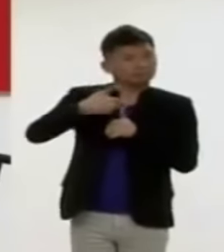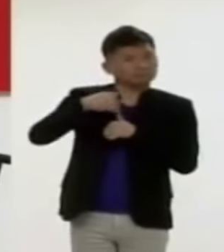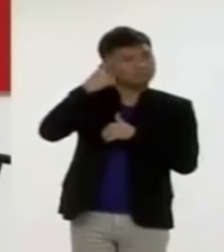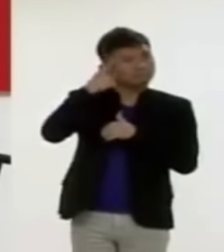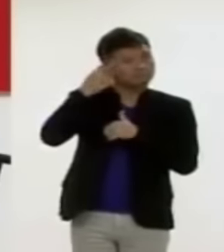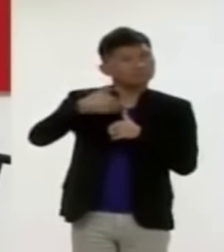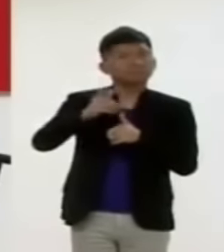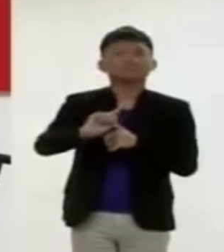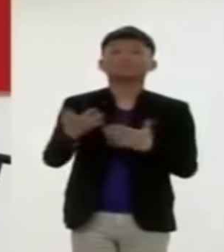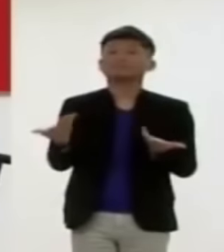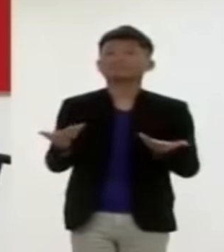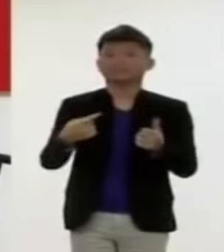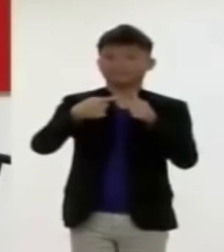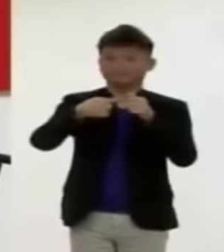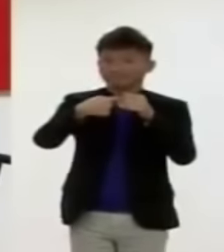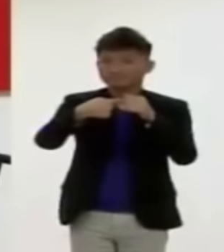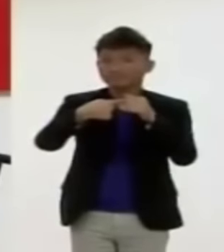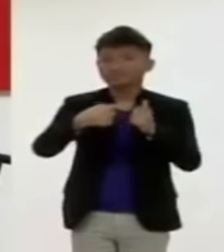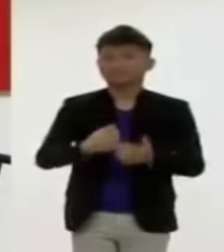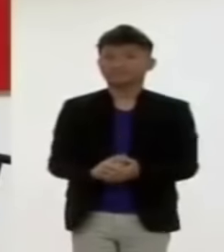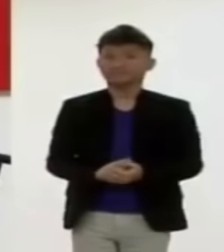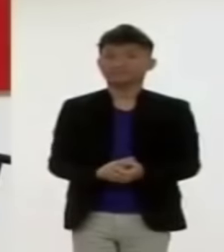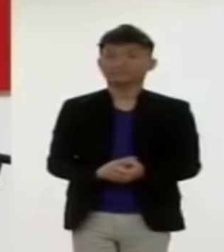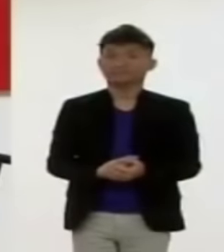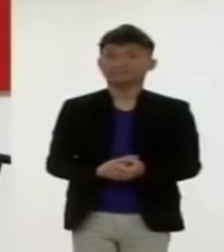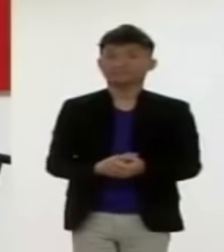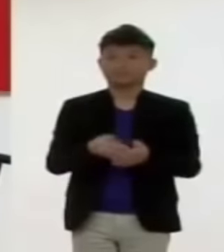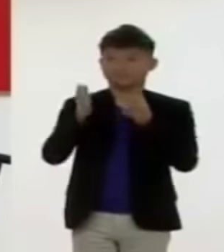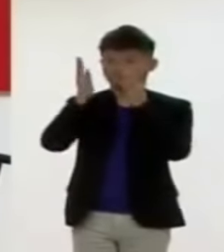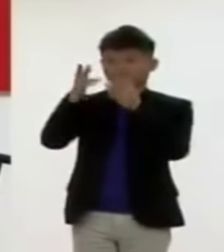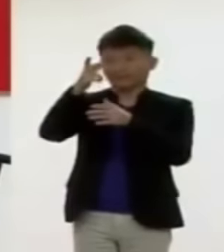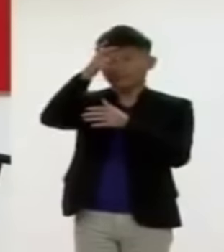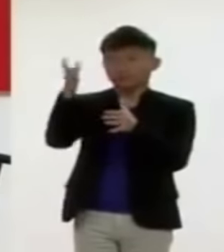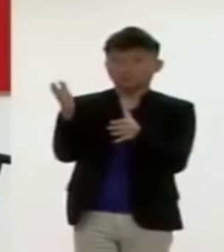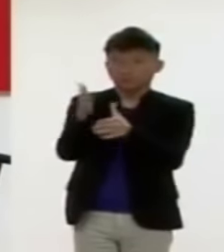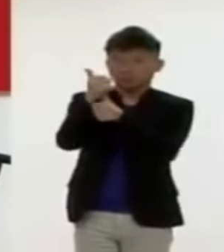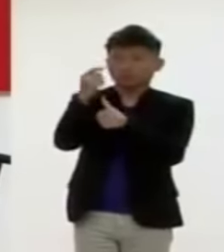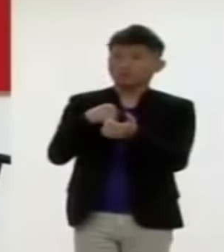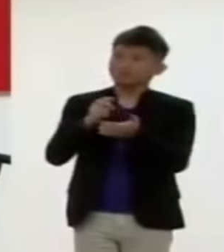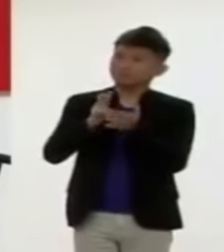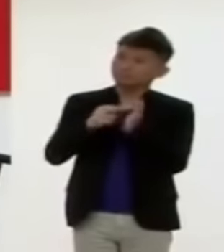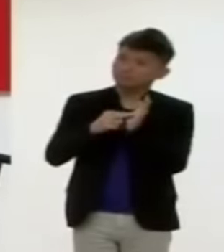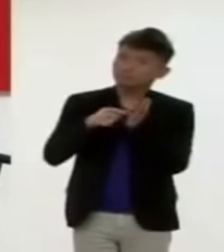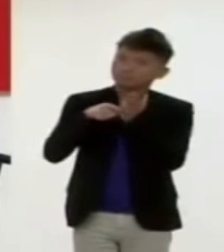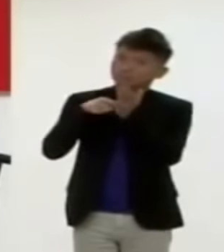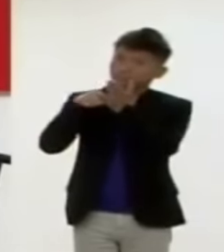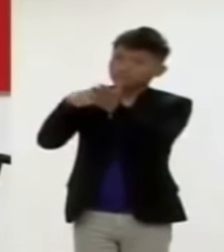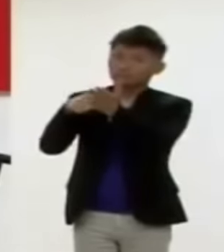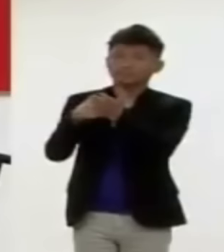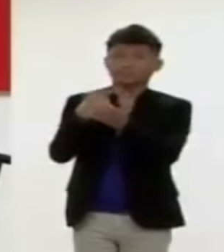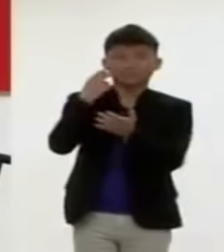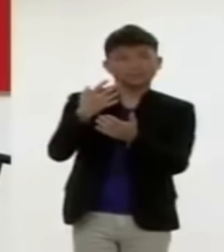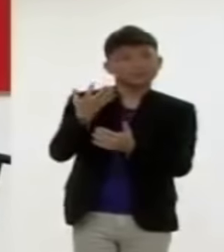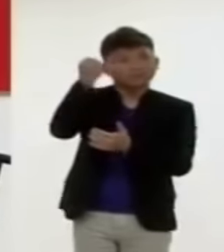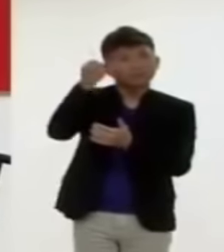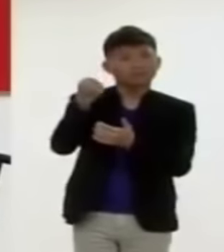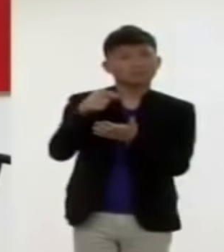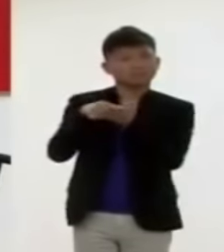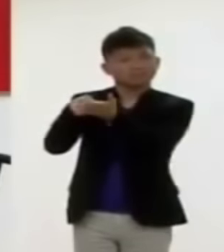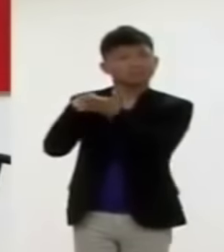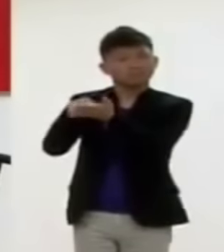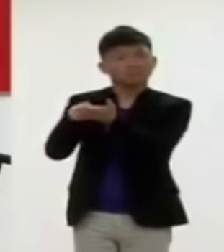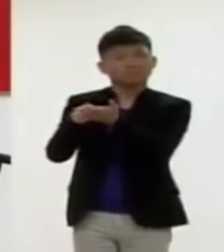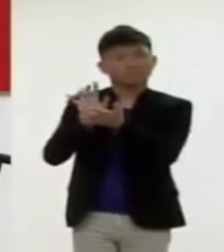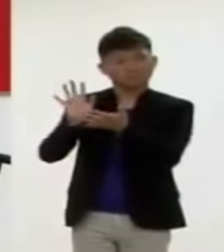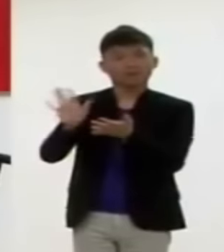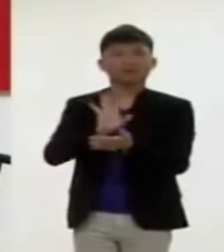来的。第一个，我们去跟警政署声援我弟弟应有的医疗权益，因为那个是警员应该有的